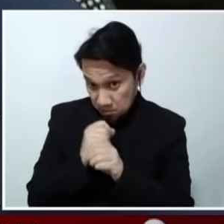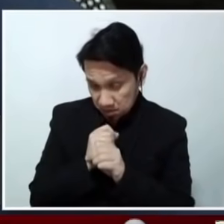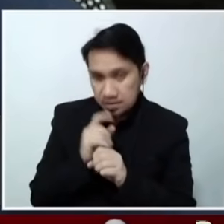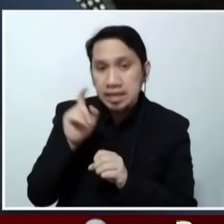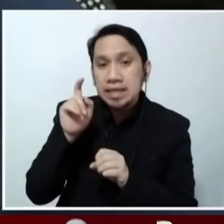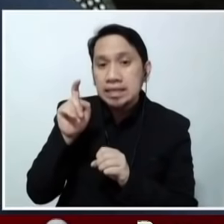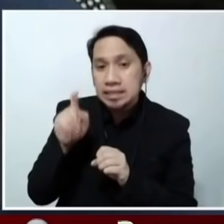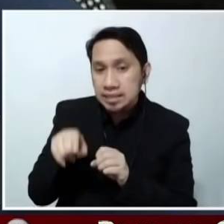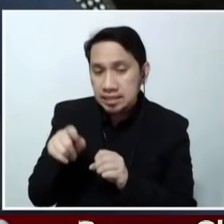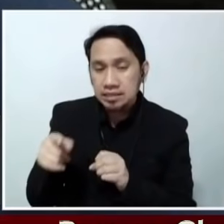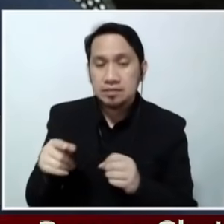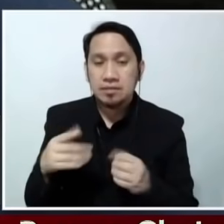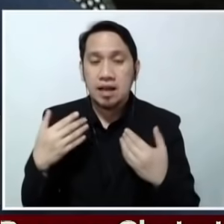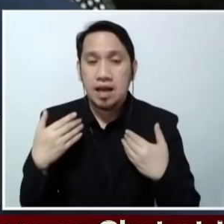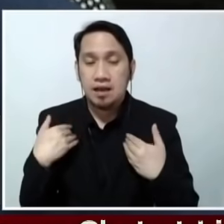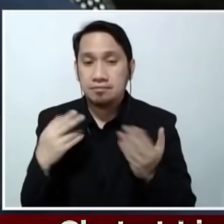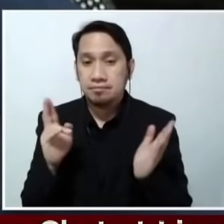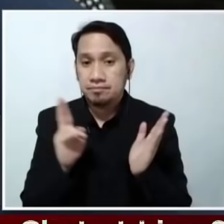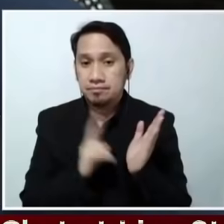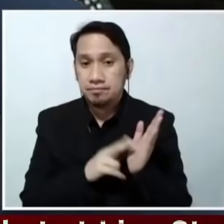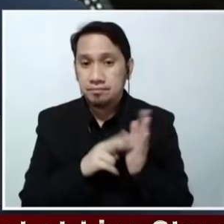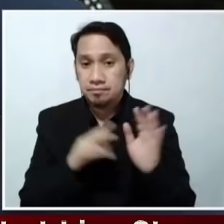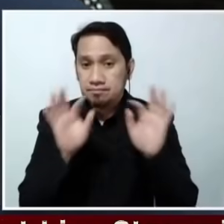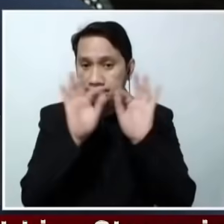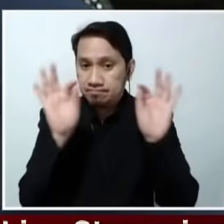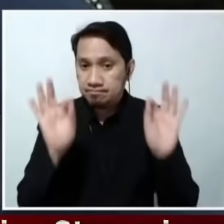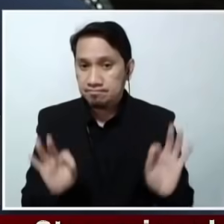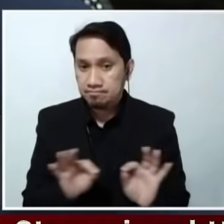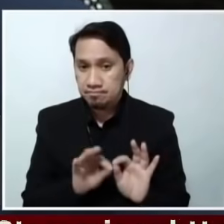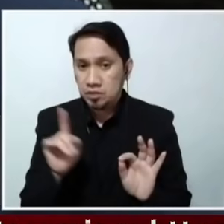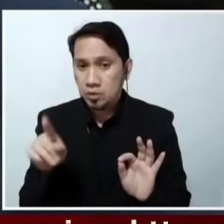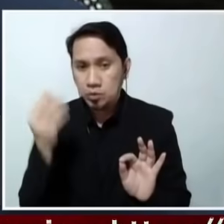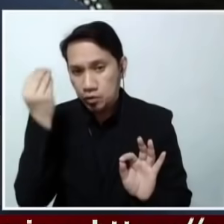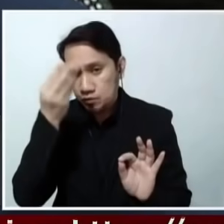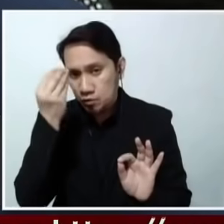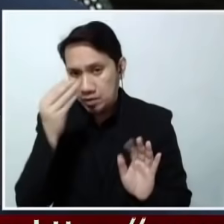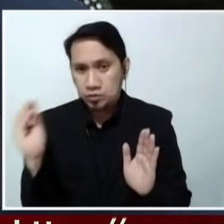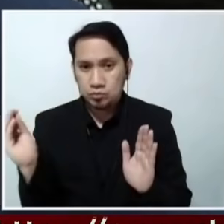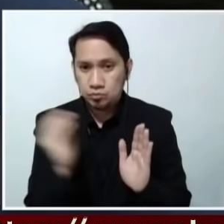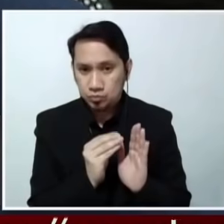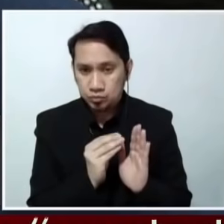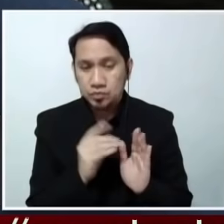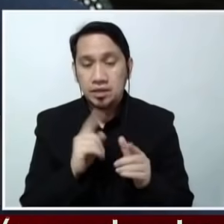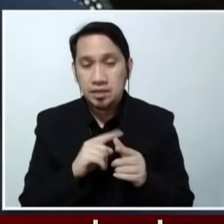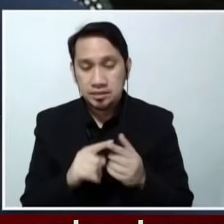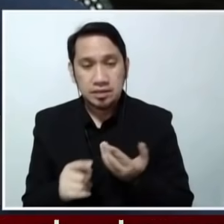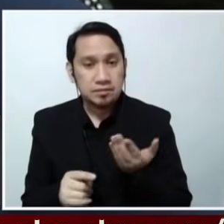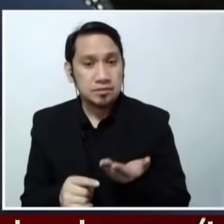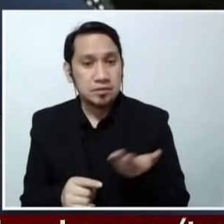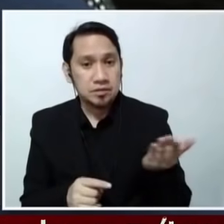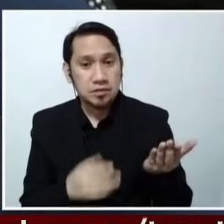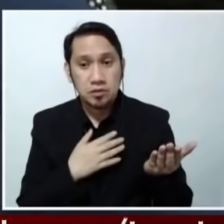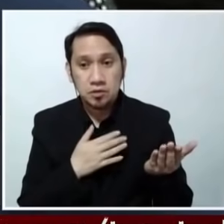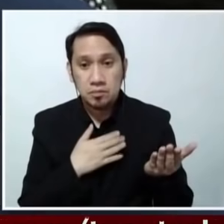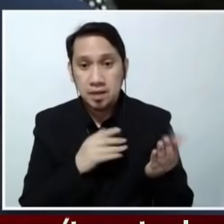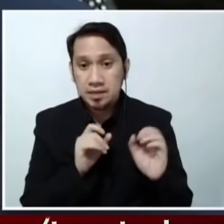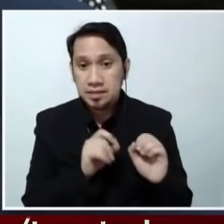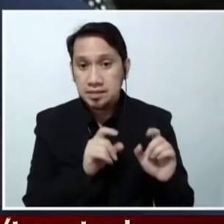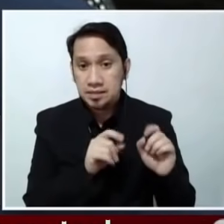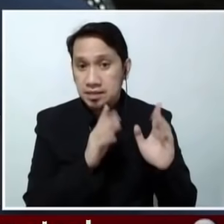nilang mag-fill up ng information po nila. Saka ako po pinapasa sa seller ko po. Tapos